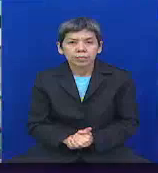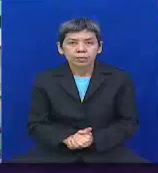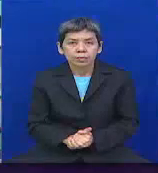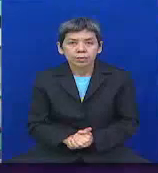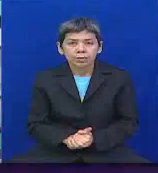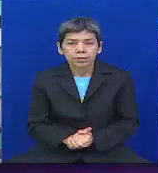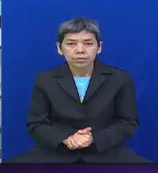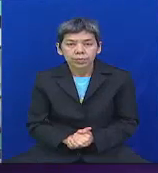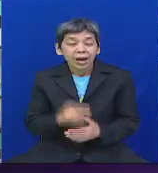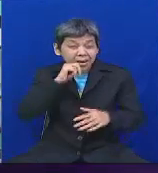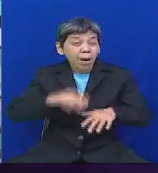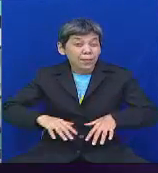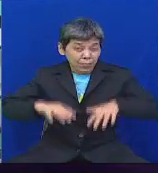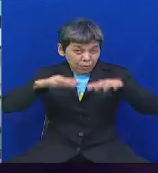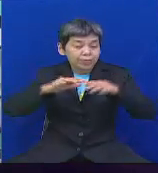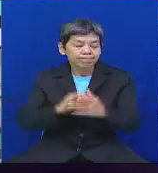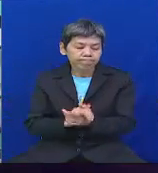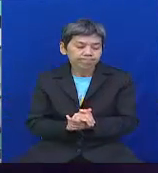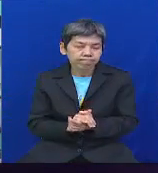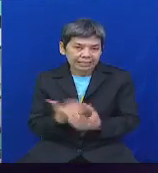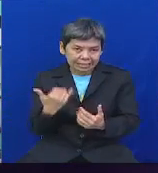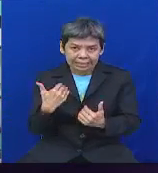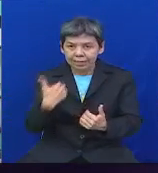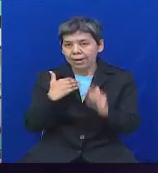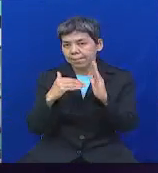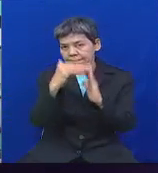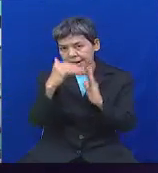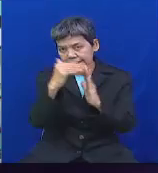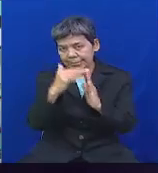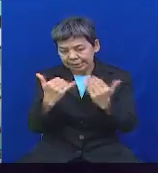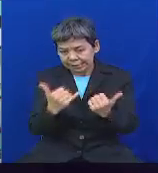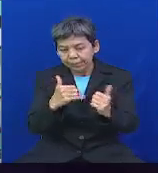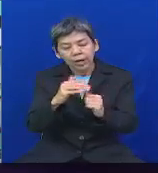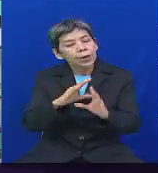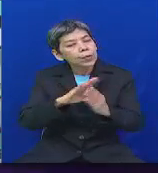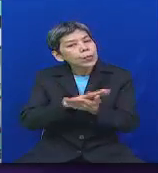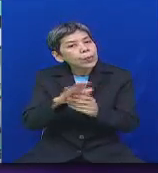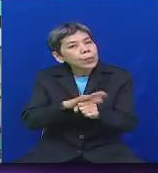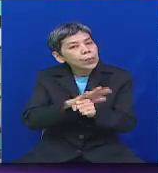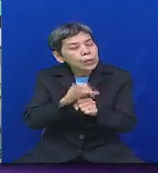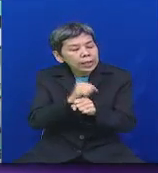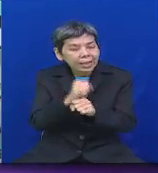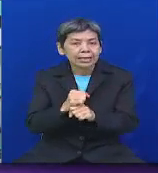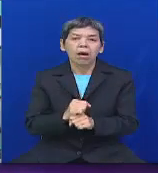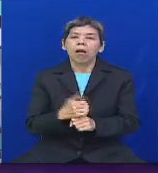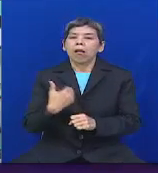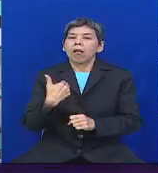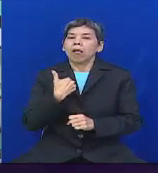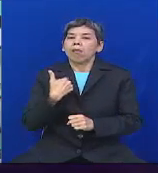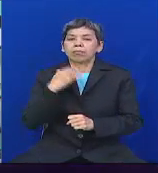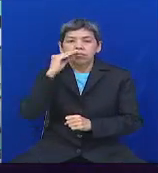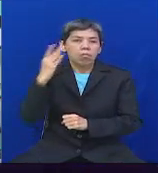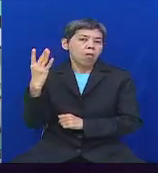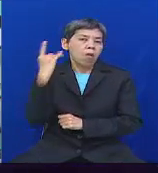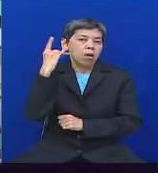ต่อกันที่สถานการณ์น้ำท่วมนะคะแม้ว่าก่อนหน้านี้เนี่ยในพื้นที่ภาคเหนือสถานการณ์จะคลี่คลายลงแล้วก็ตามนะคะแต่ว่าตั้งแต่เมื่อคืน